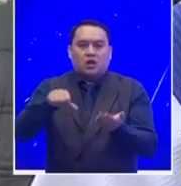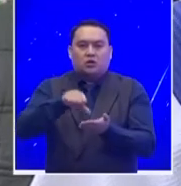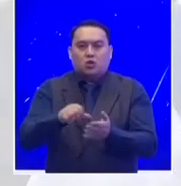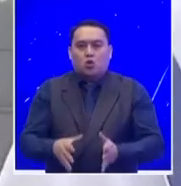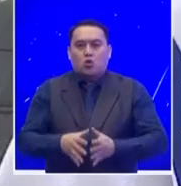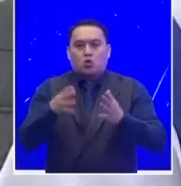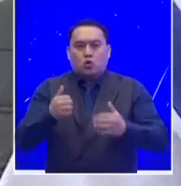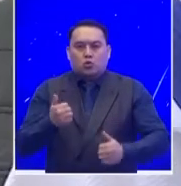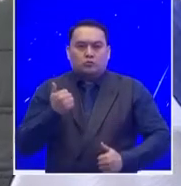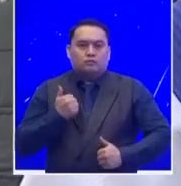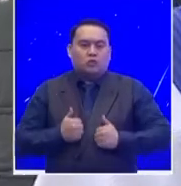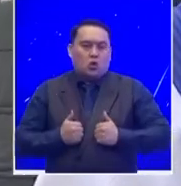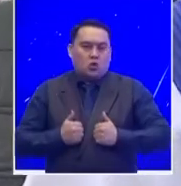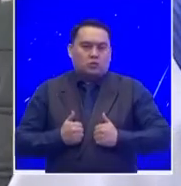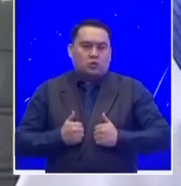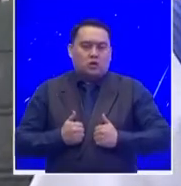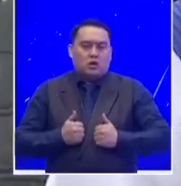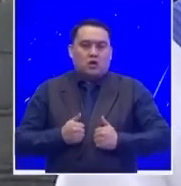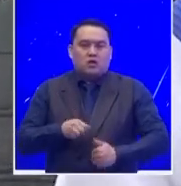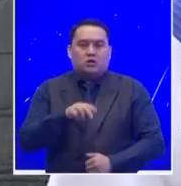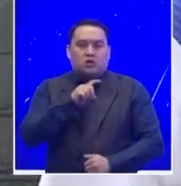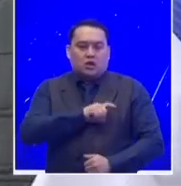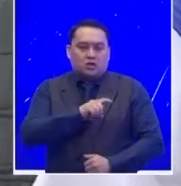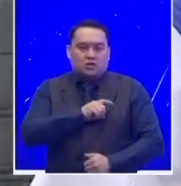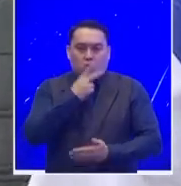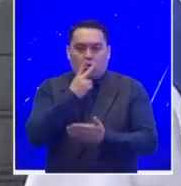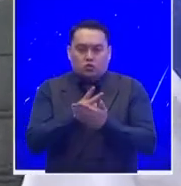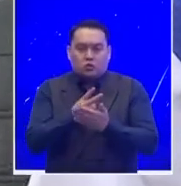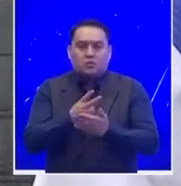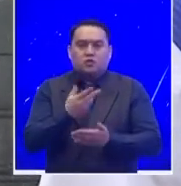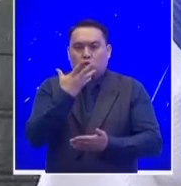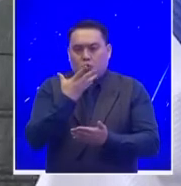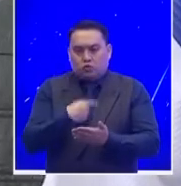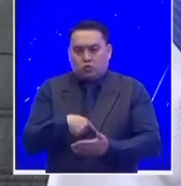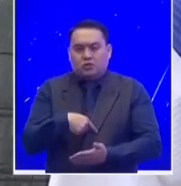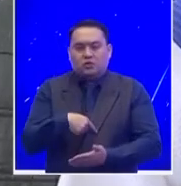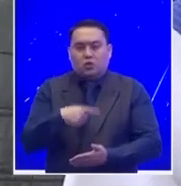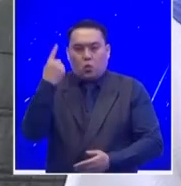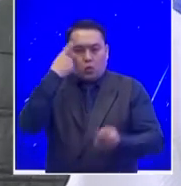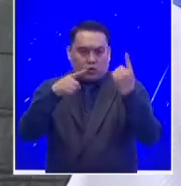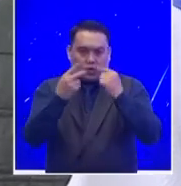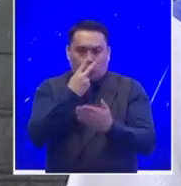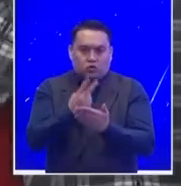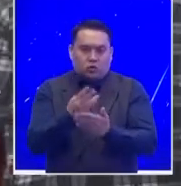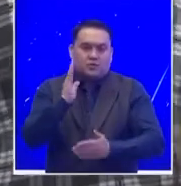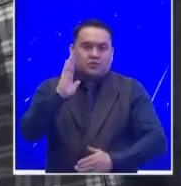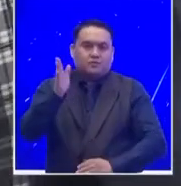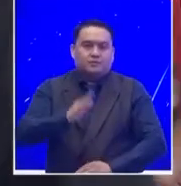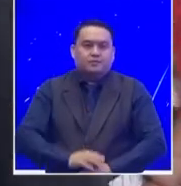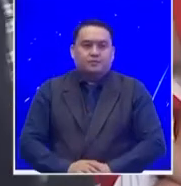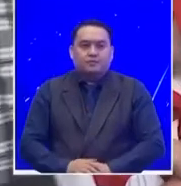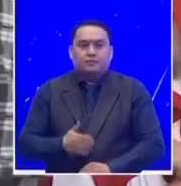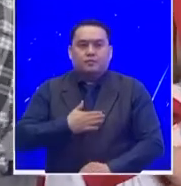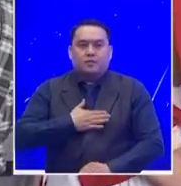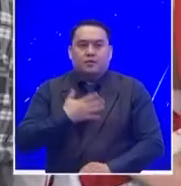үлкен мәртебе. Осы шығармаларында қалай қайсарлы жігерлі мінезі көрсетсе, біз осы жарыста өзіміздің өнерімізді танытамыз деген ойдамыз. Өзім 5-ші